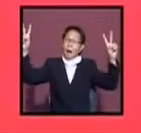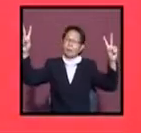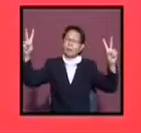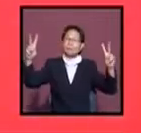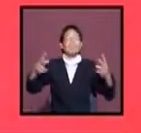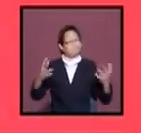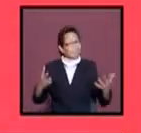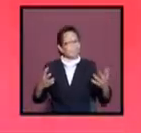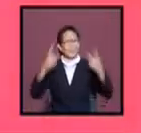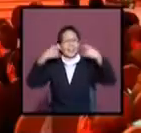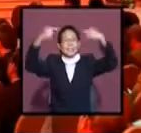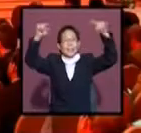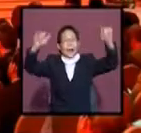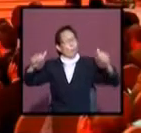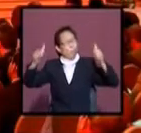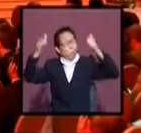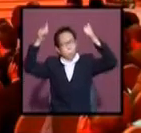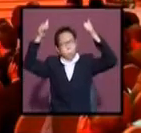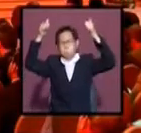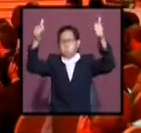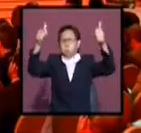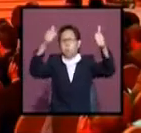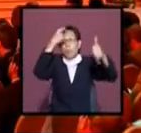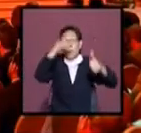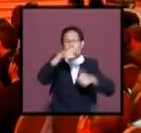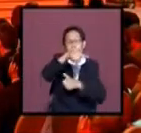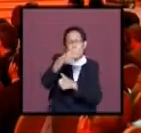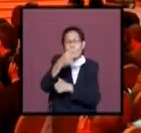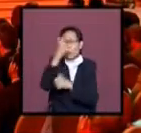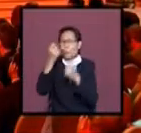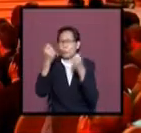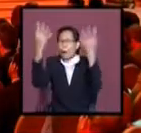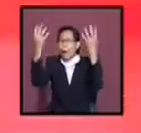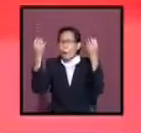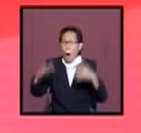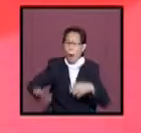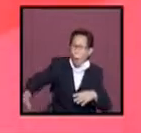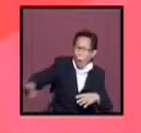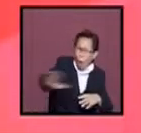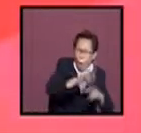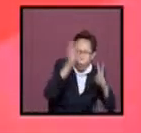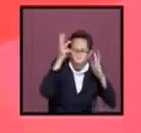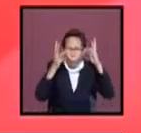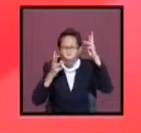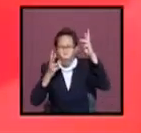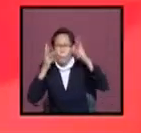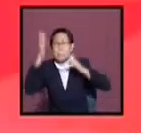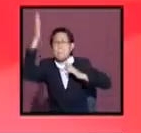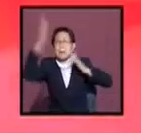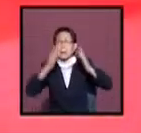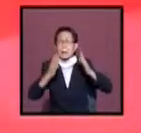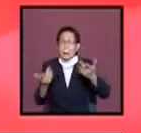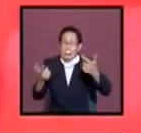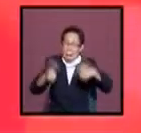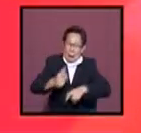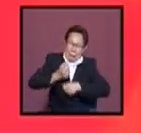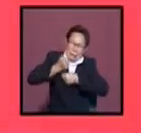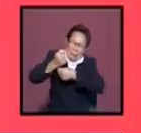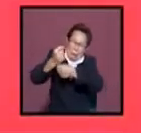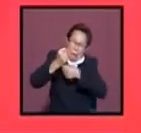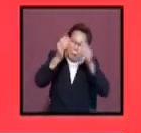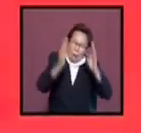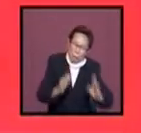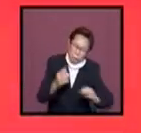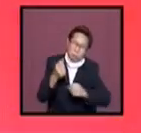Pada April pula, Tun Dr. Mahathir disenaraikan antara 100 individu paling berpengaruh di dunia pada 2019